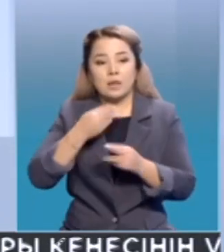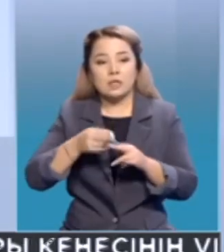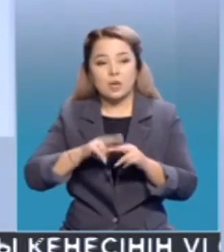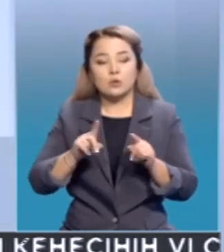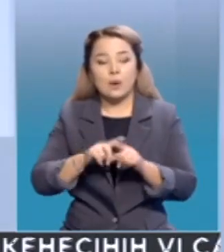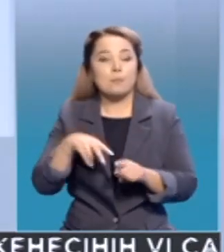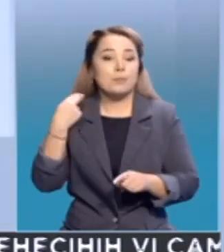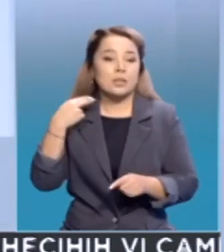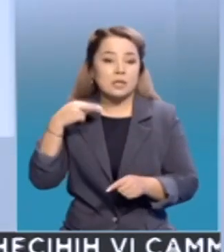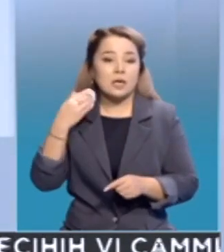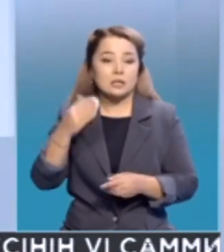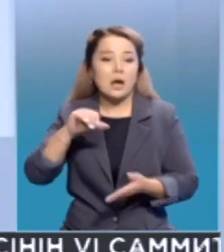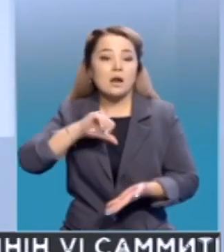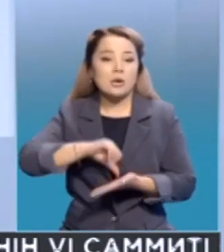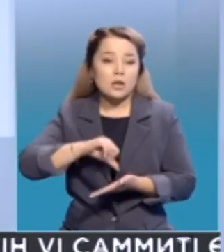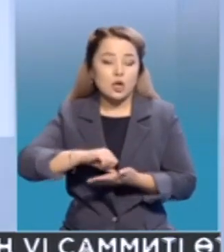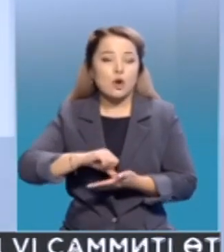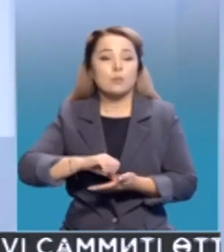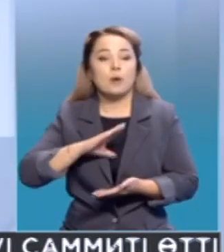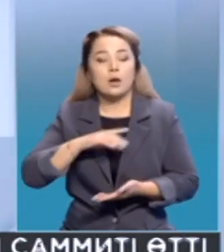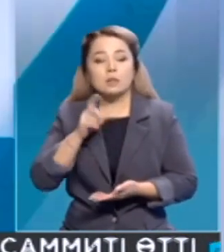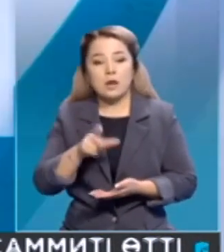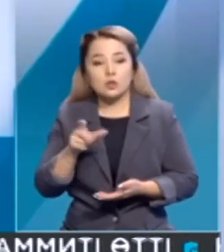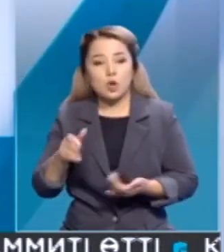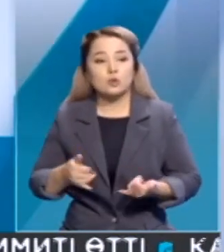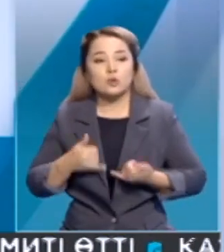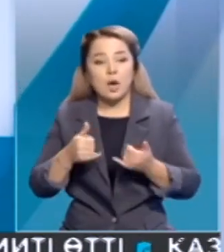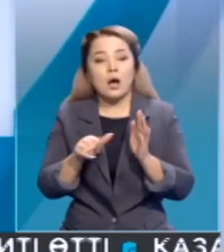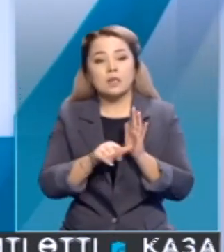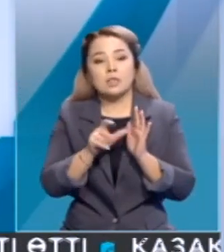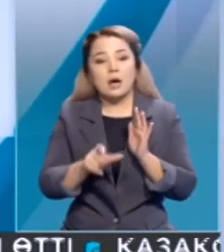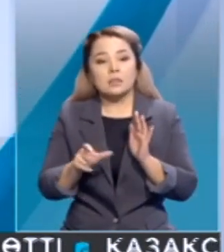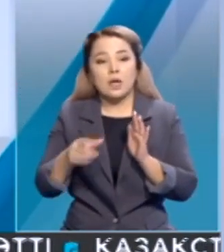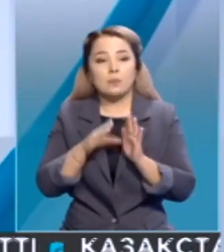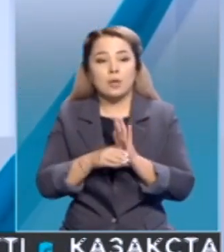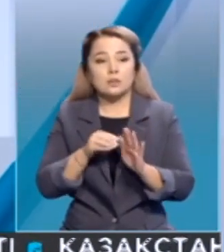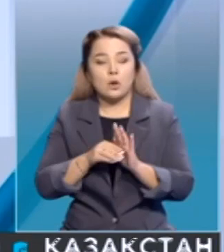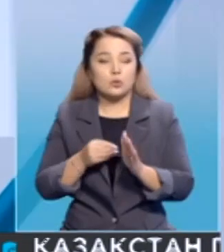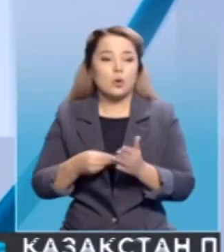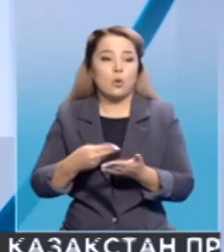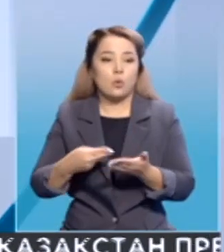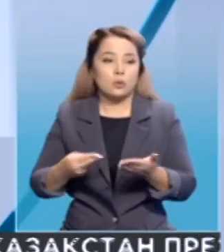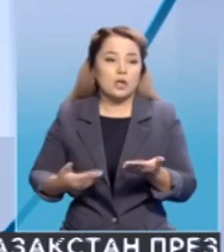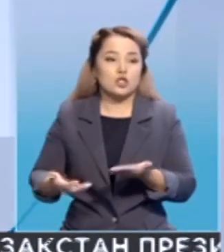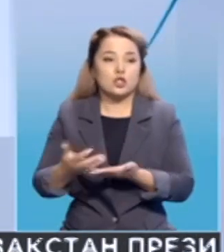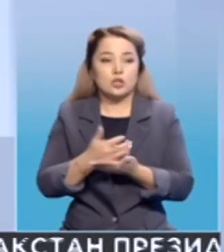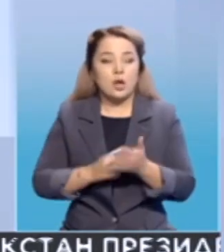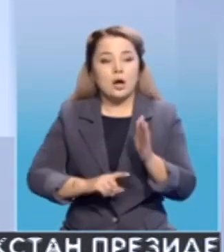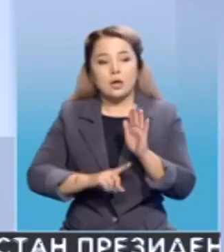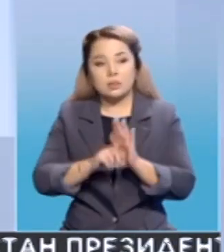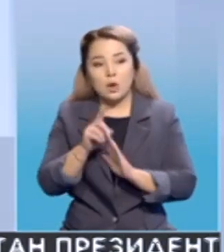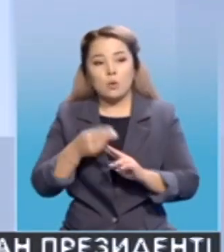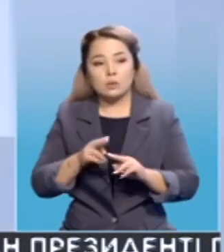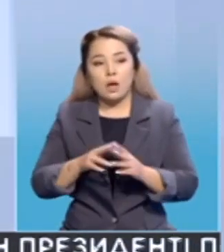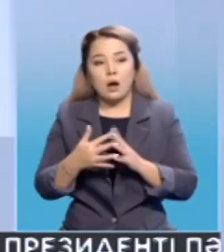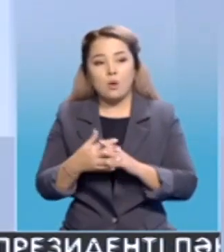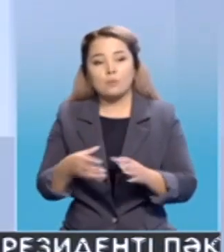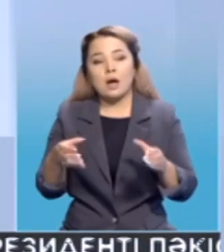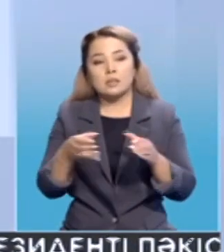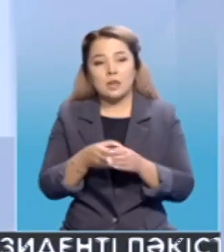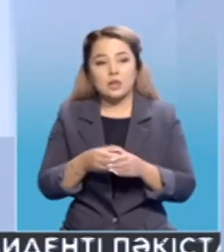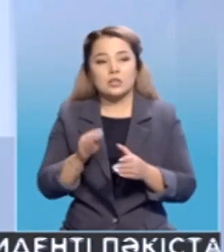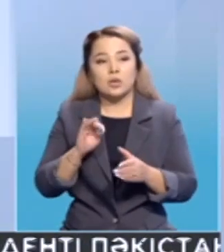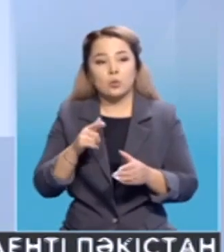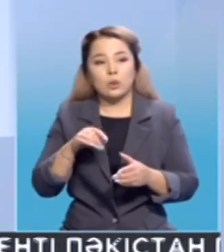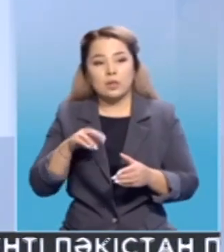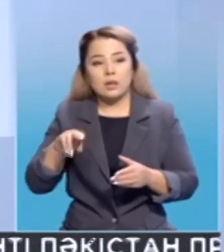бөлек президенттік кандидатқа үміткер ретінде ұсынылған 6 адам сайлаушылардың қолын жинауға кірісіп кетті. Ол ауыл партиясы атынан